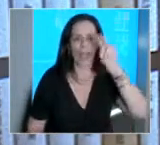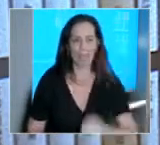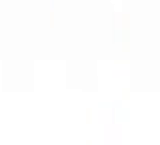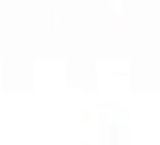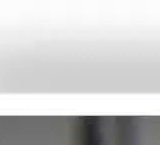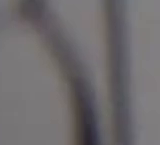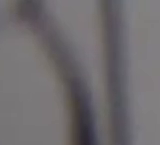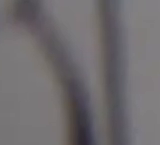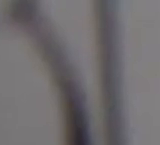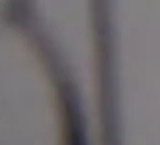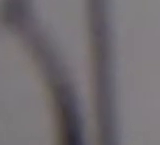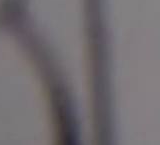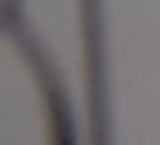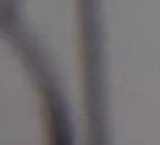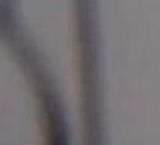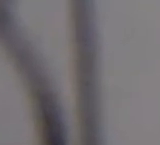באמת.